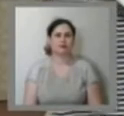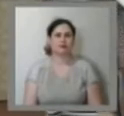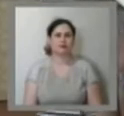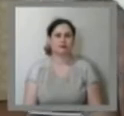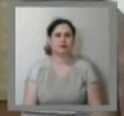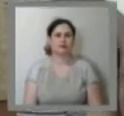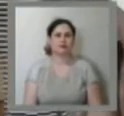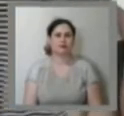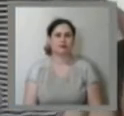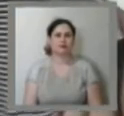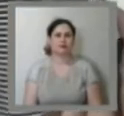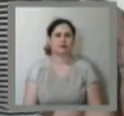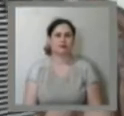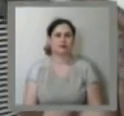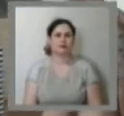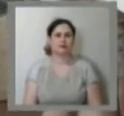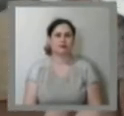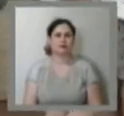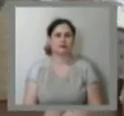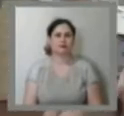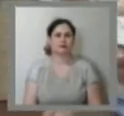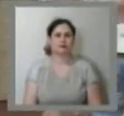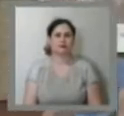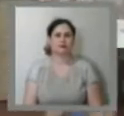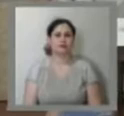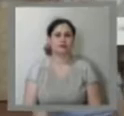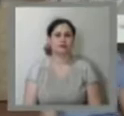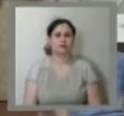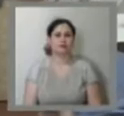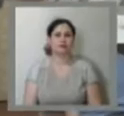і спасіння Його Господу помолимся.